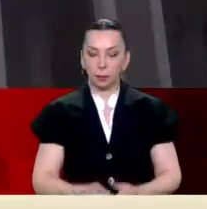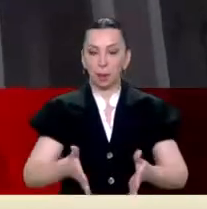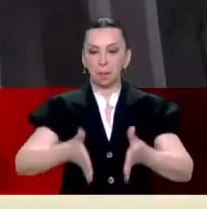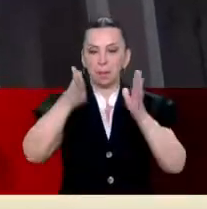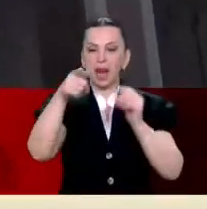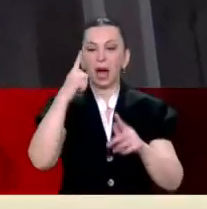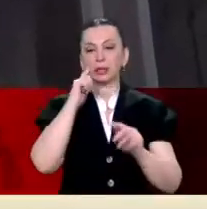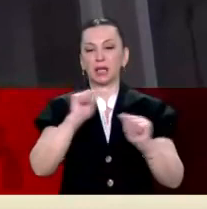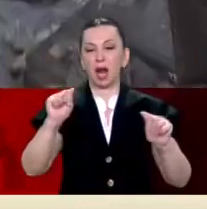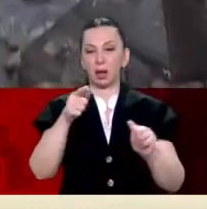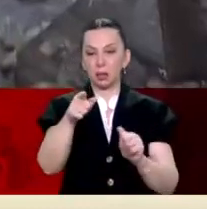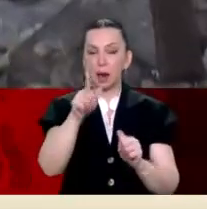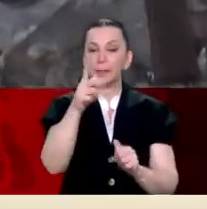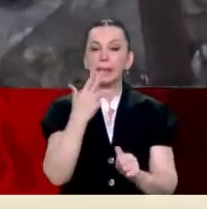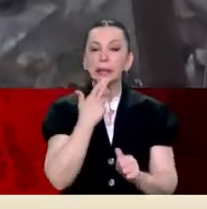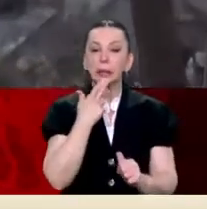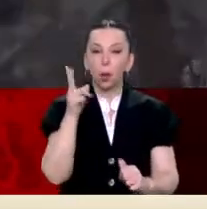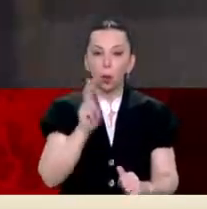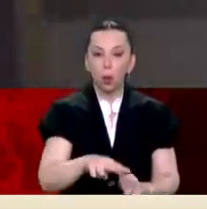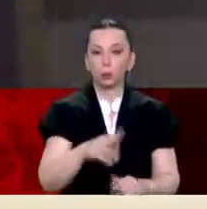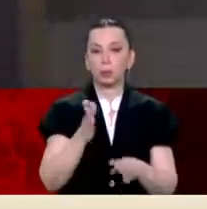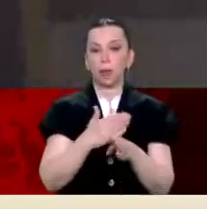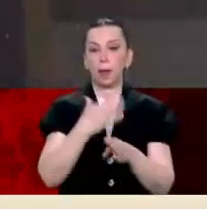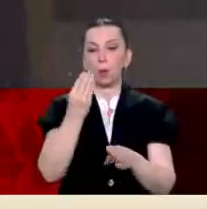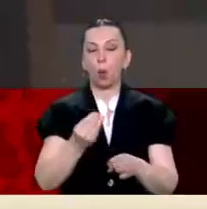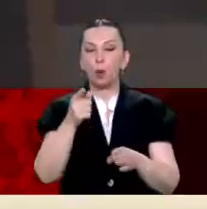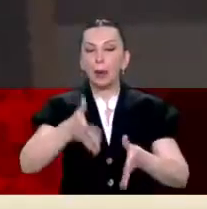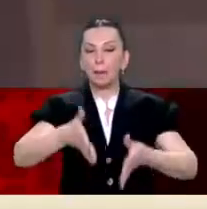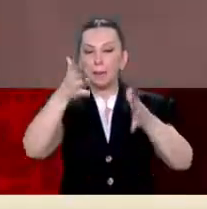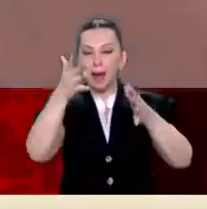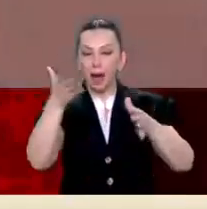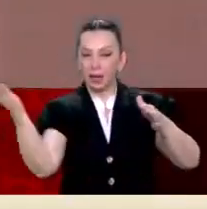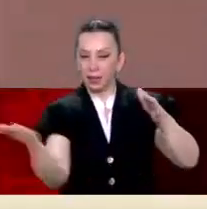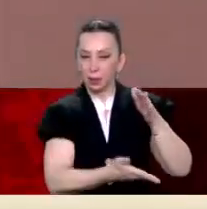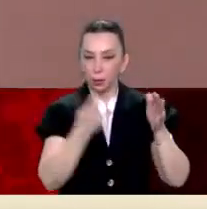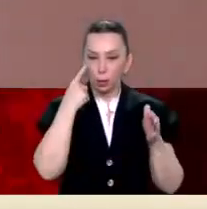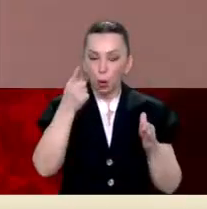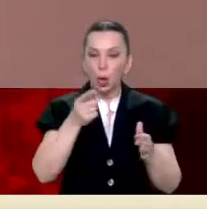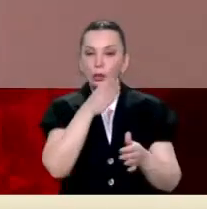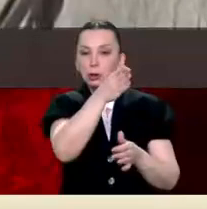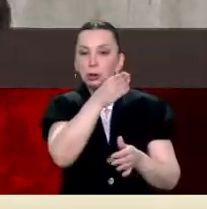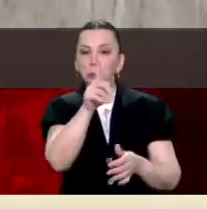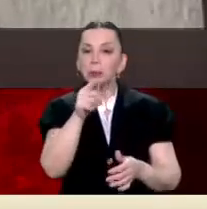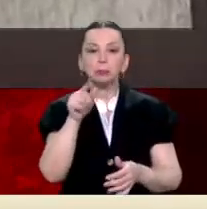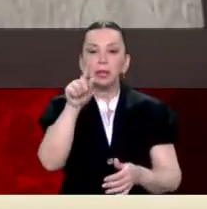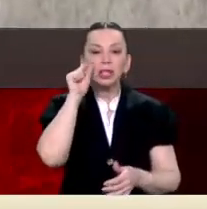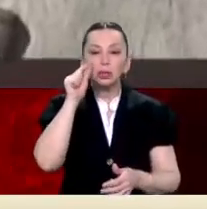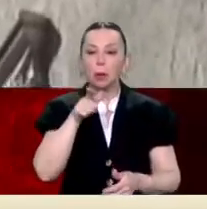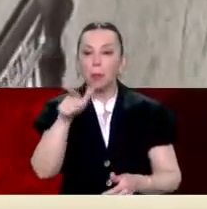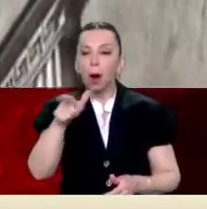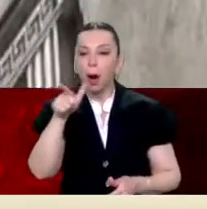Bina hasarlıydı. Bir kadının ölümüne neden olmuştu. Yıkım sırasında içeriden biri seslendi, yürekler ağza geldi.